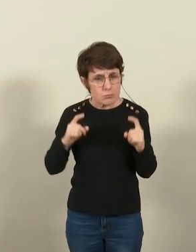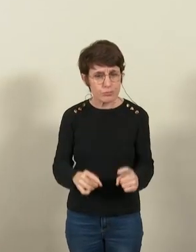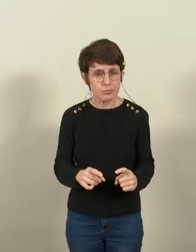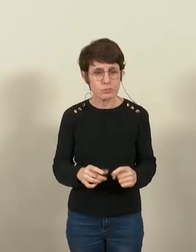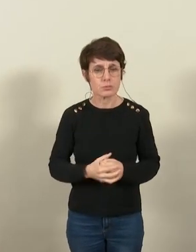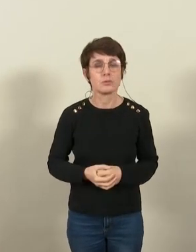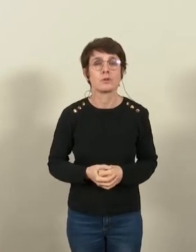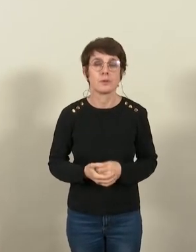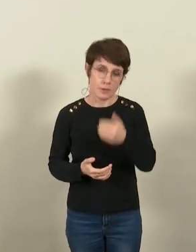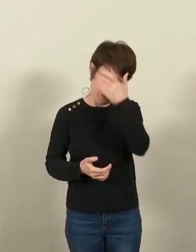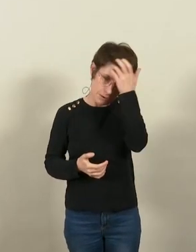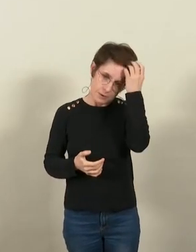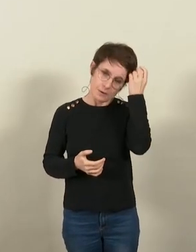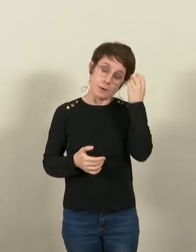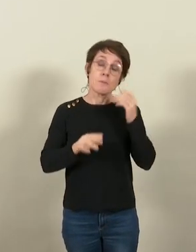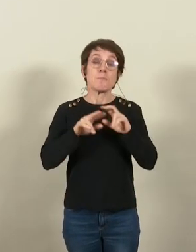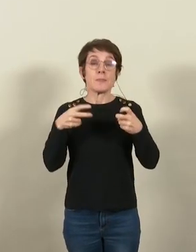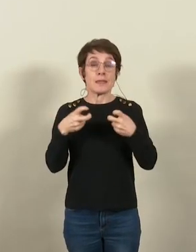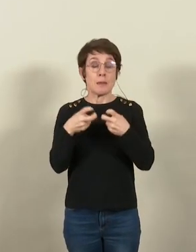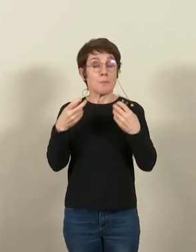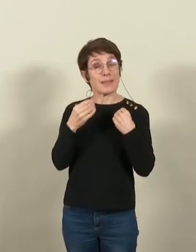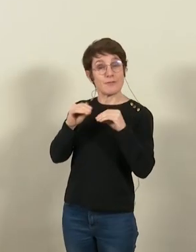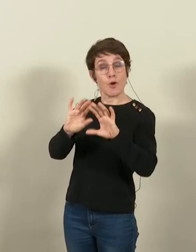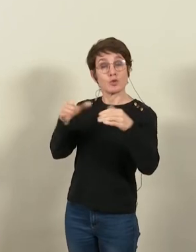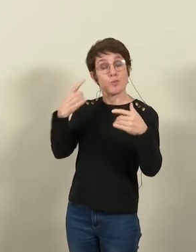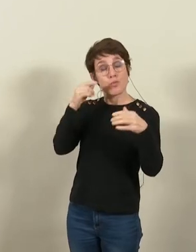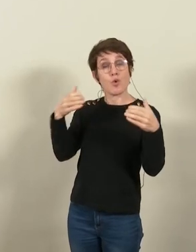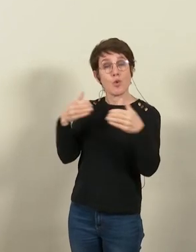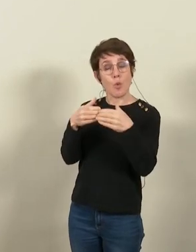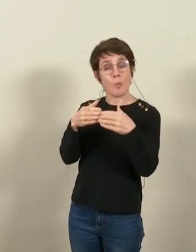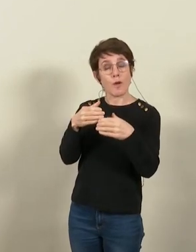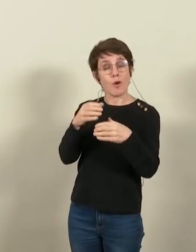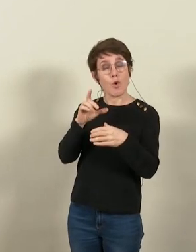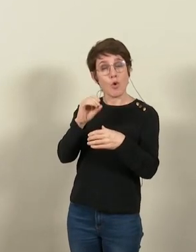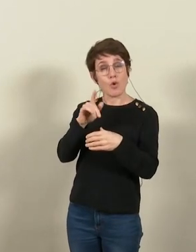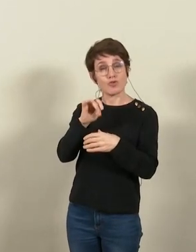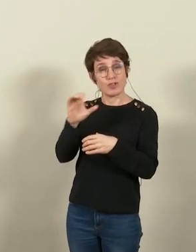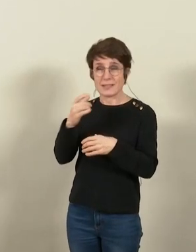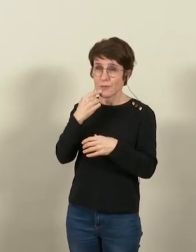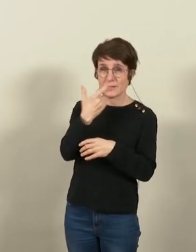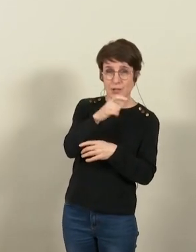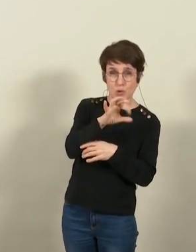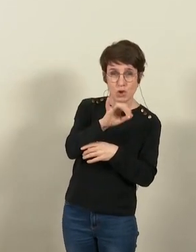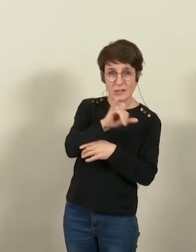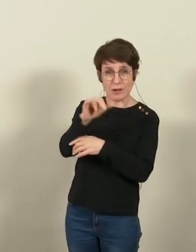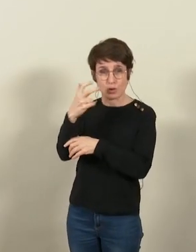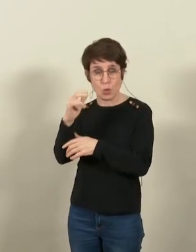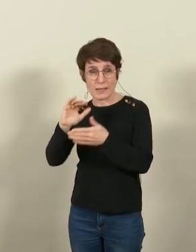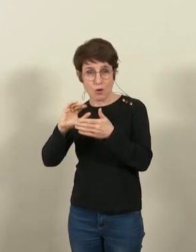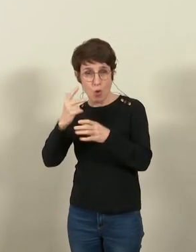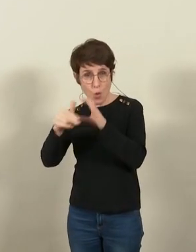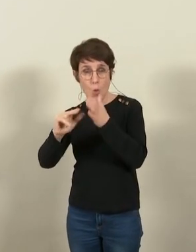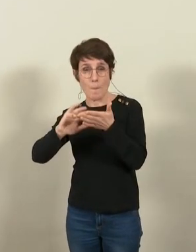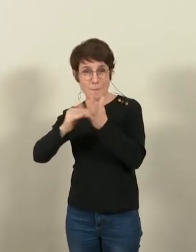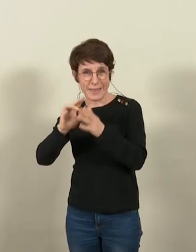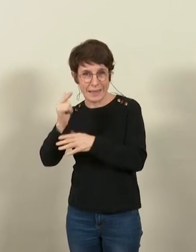ensuite le prix de vente au groupe privé Ogic qui est situé entre 250 et 300 € le mètre carré qui s'apparente à une vraie